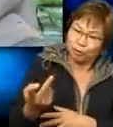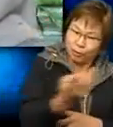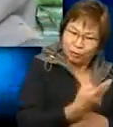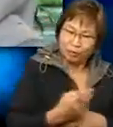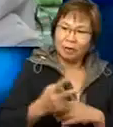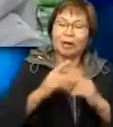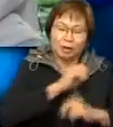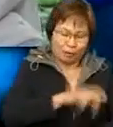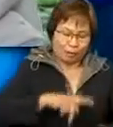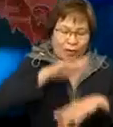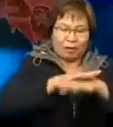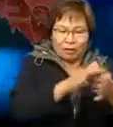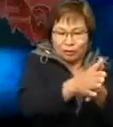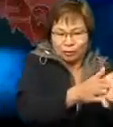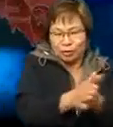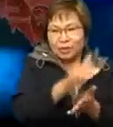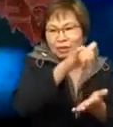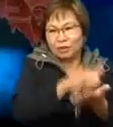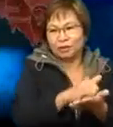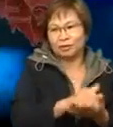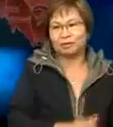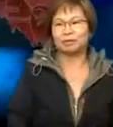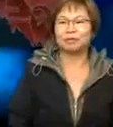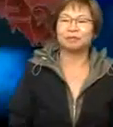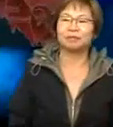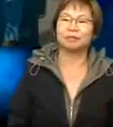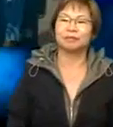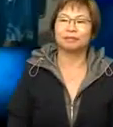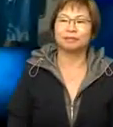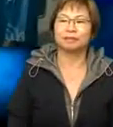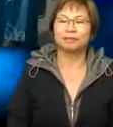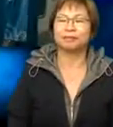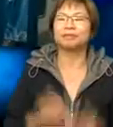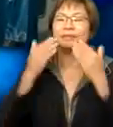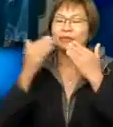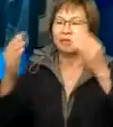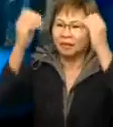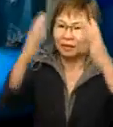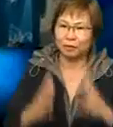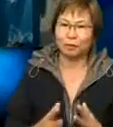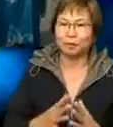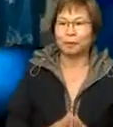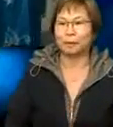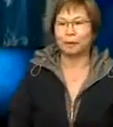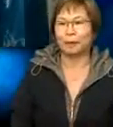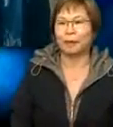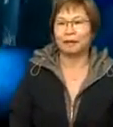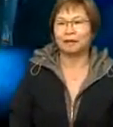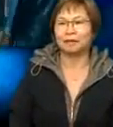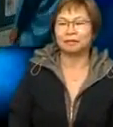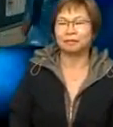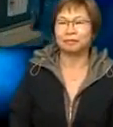Kamu akan diberi penghargaan atas usaha kamu ini. Terima kasih, cikgu.